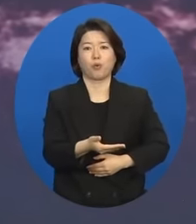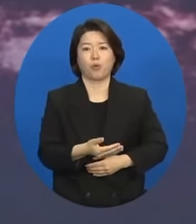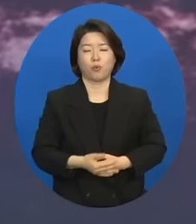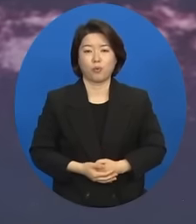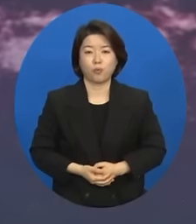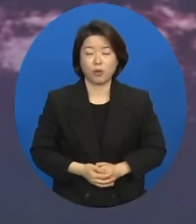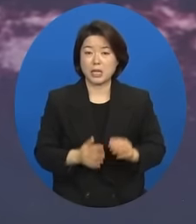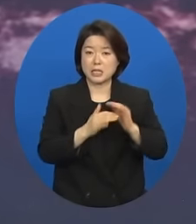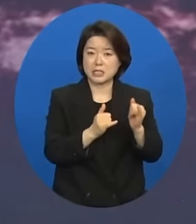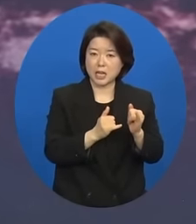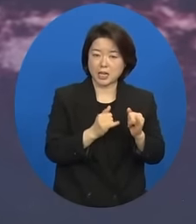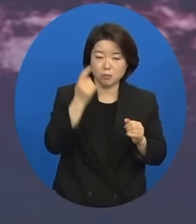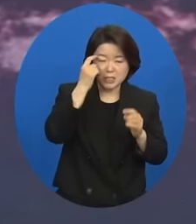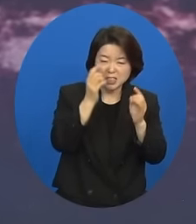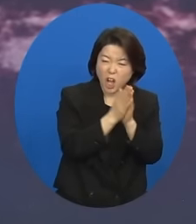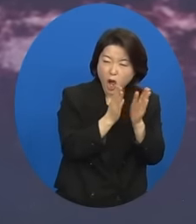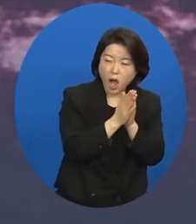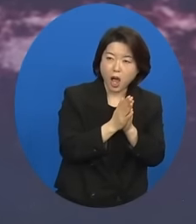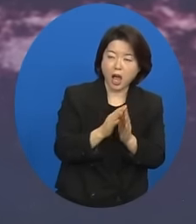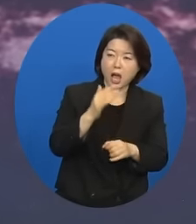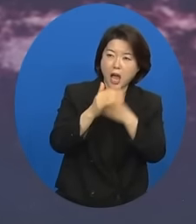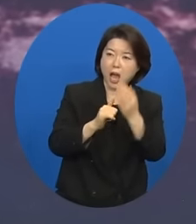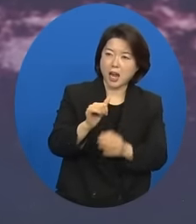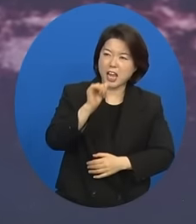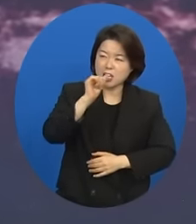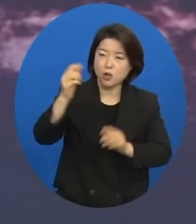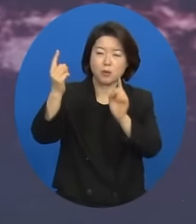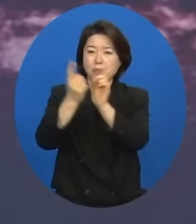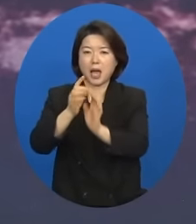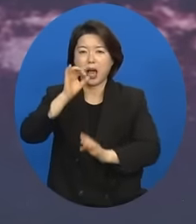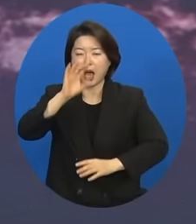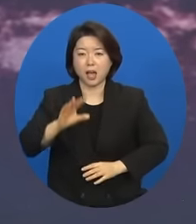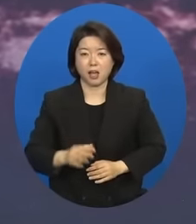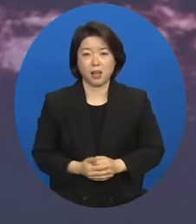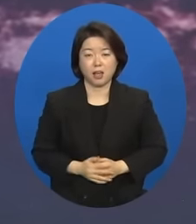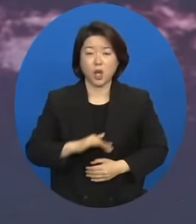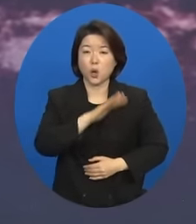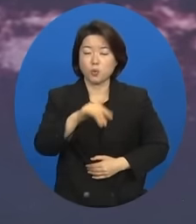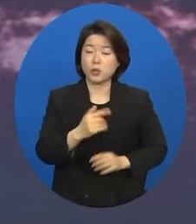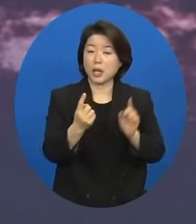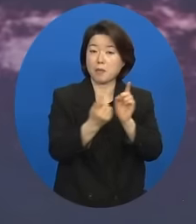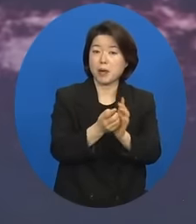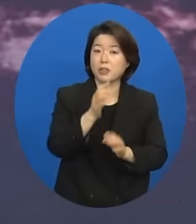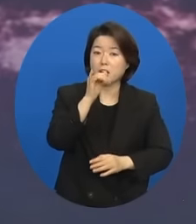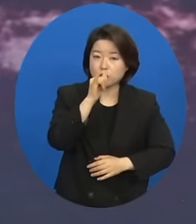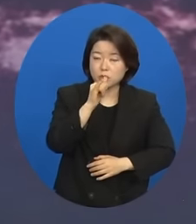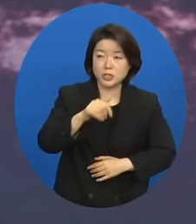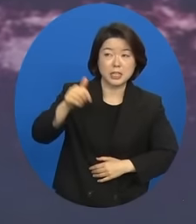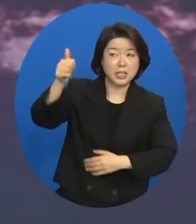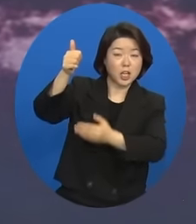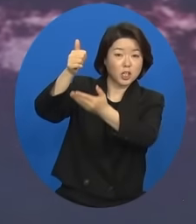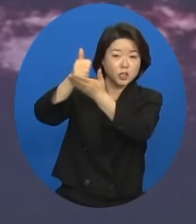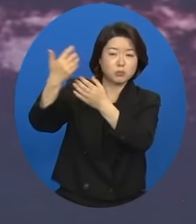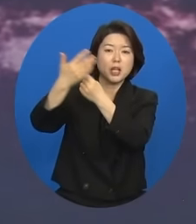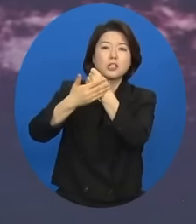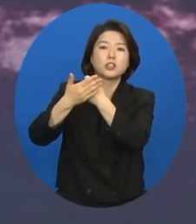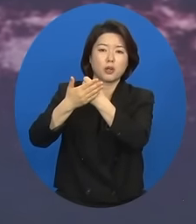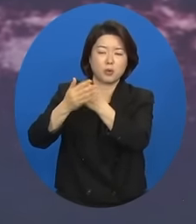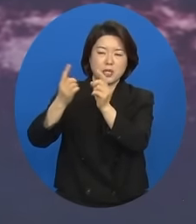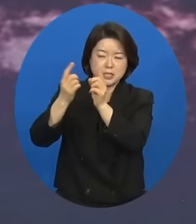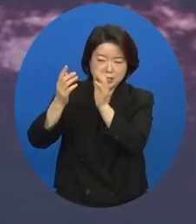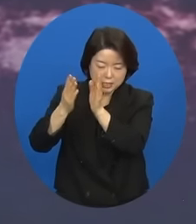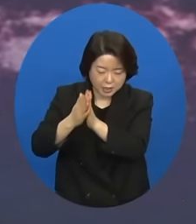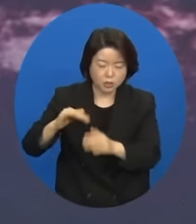인간은 스스로는 절대로 하나님 만날 수 없어요 우리가 만날 수 있는 유일한 근거는 그분의 은혜로 말미암아 그분이 친히